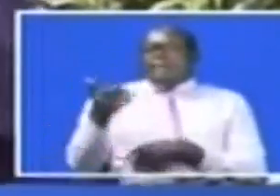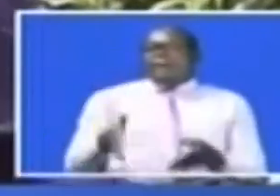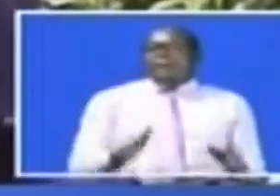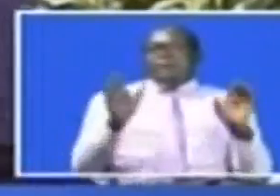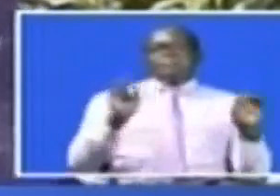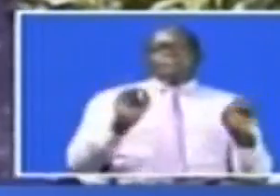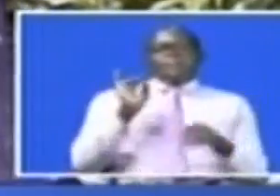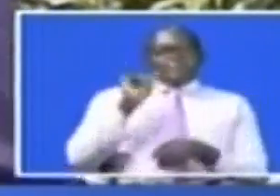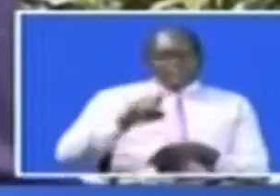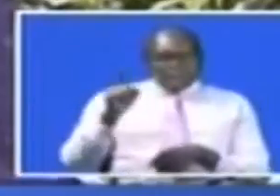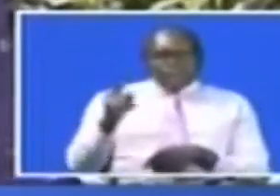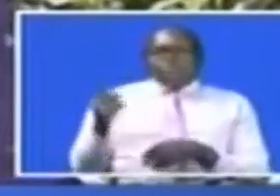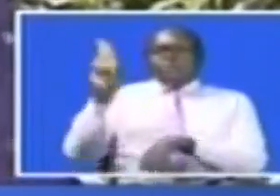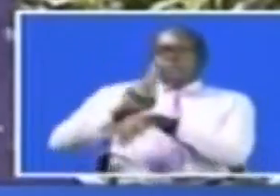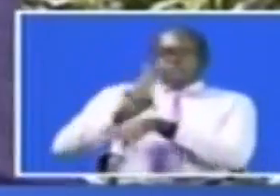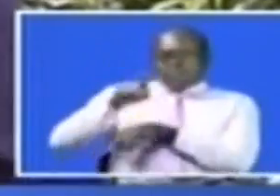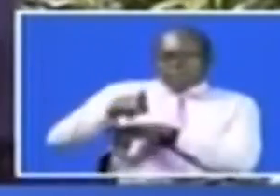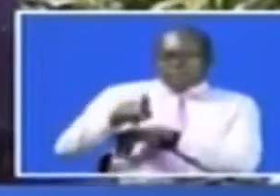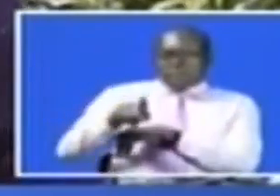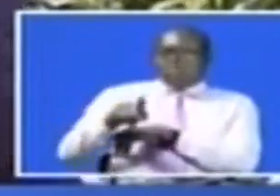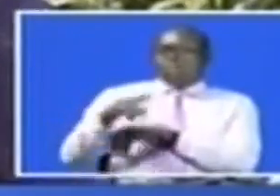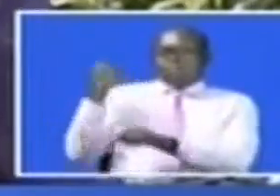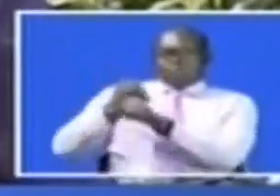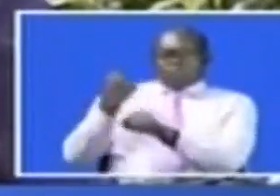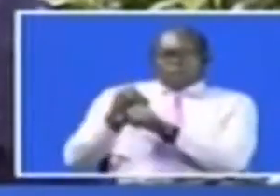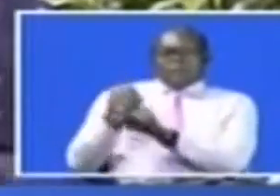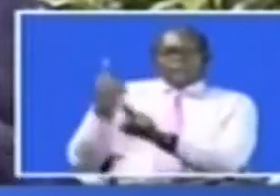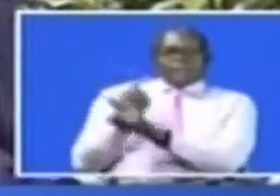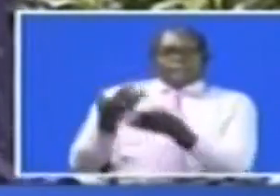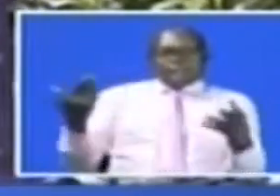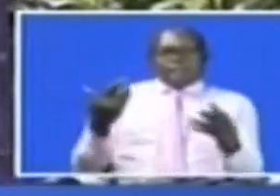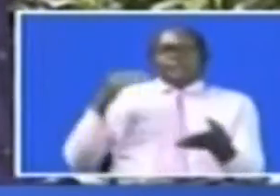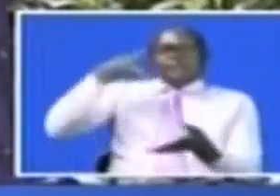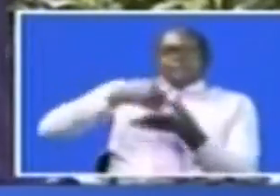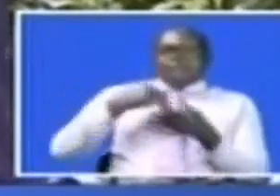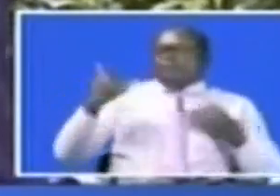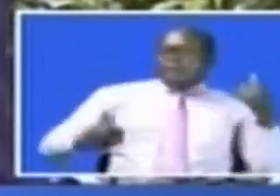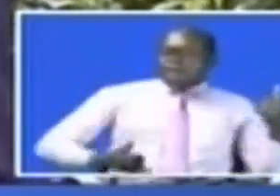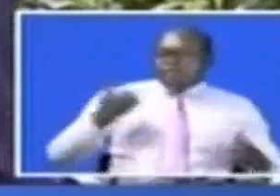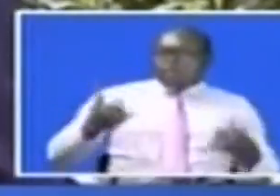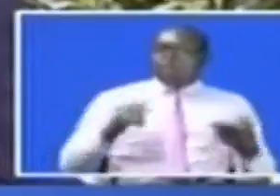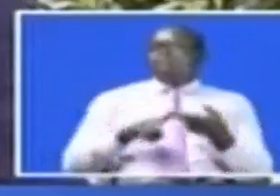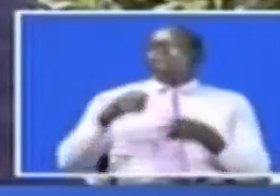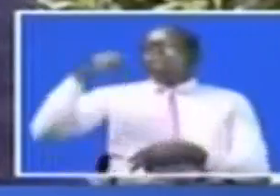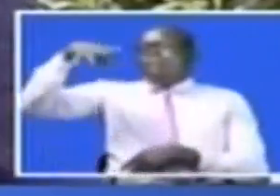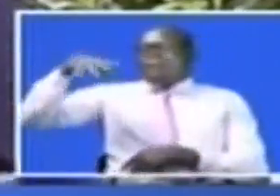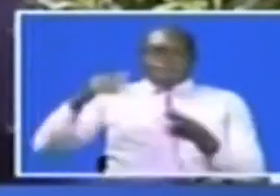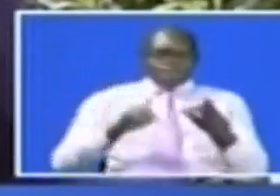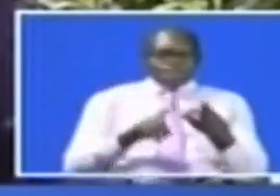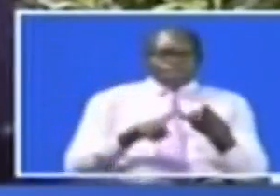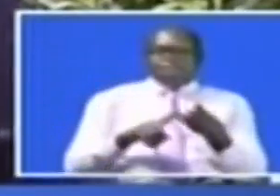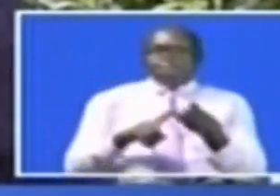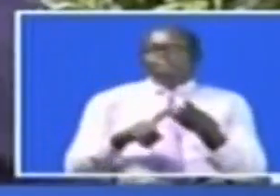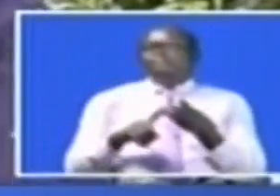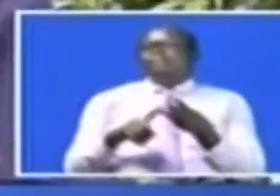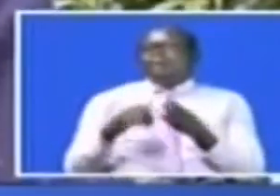chanzo kingine chochote. Ambani yeye anatumia umeme huu kuweza kujishughulisha na vitu mbalimbali ikiwa ni burudani, kuweza kutoa mwangaza